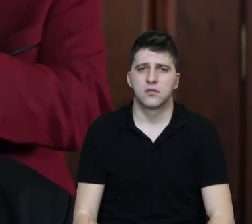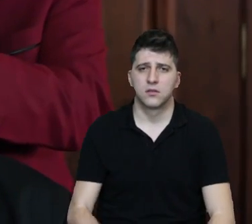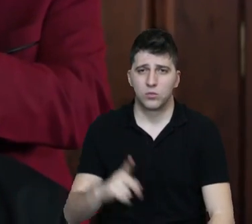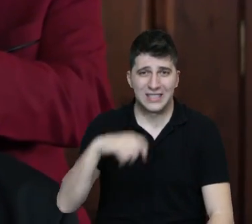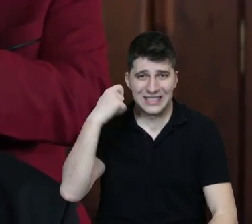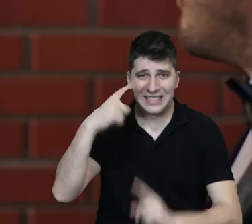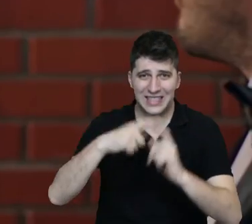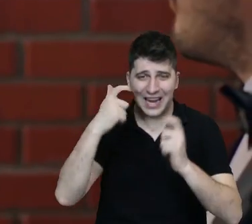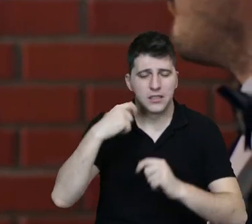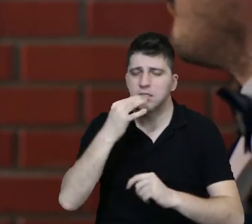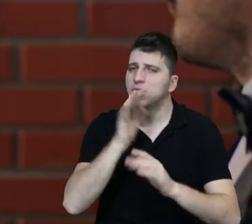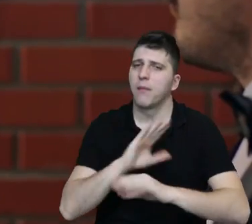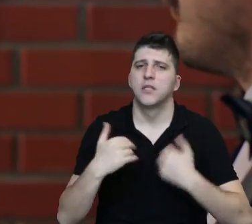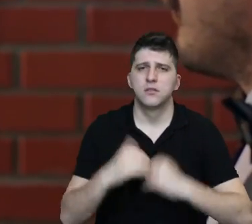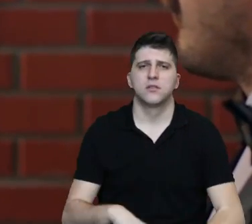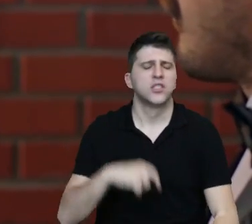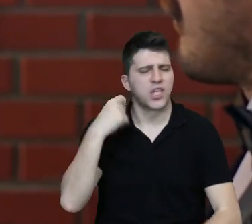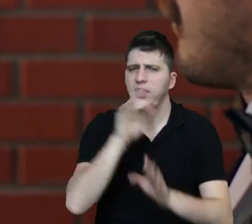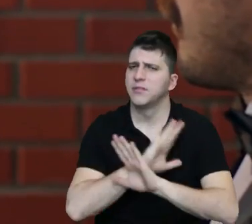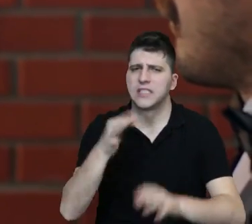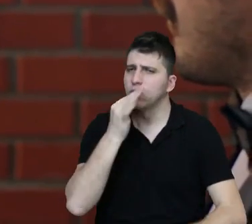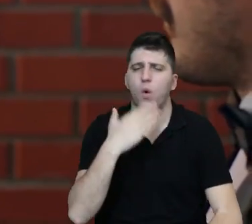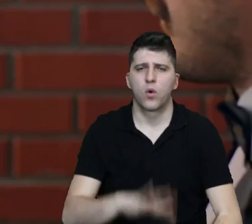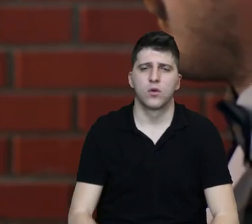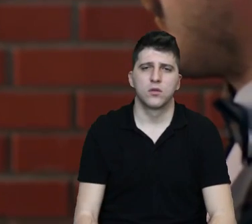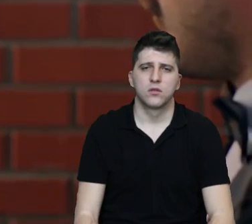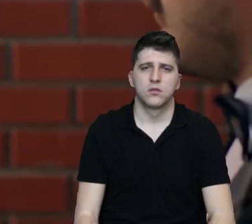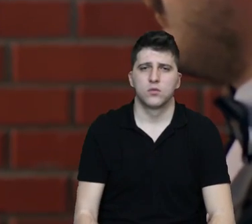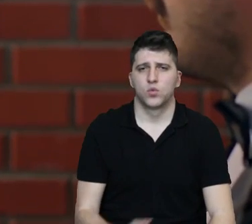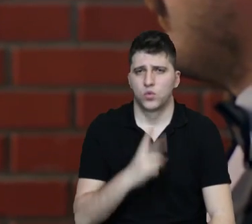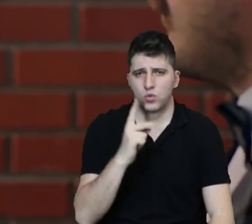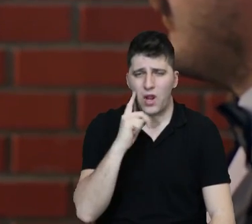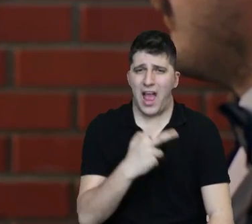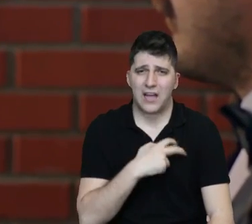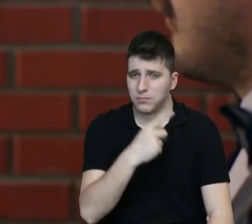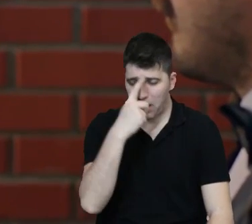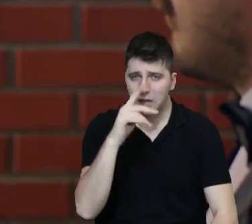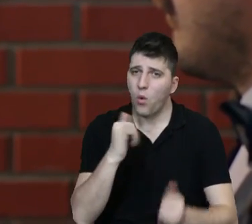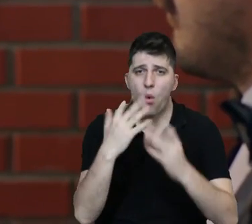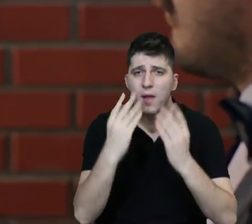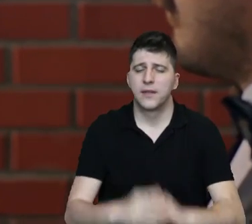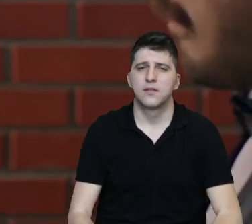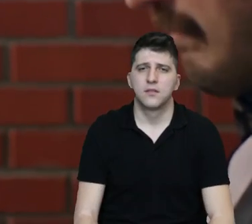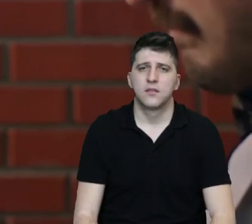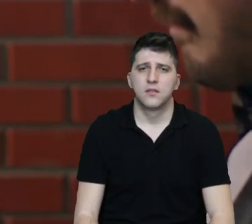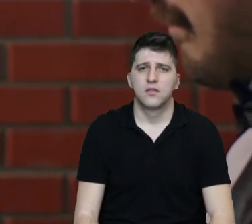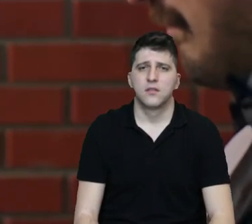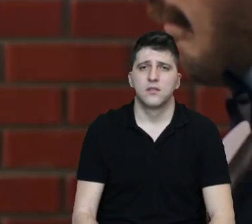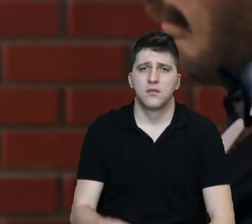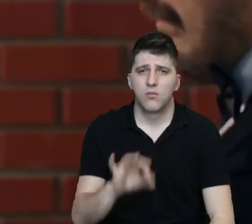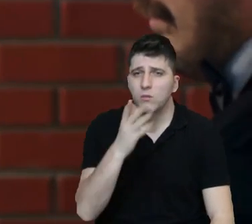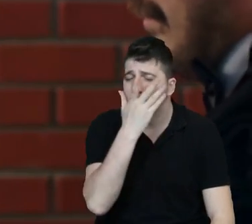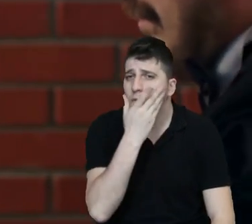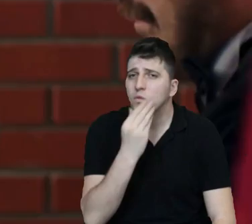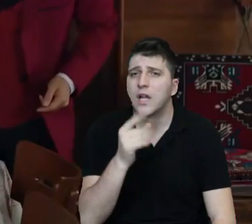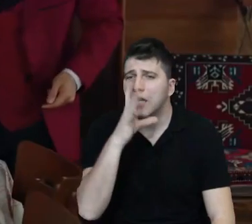Taraklı'da çektirmeyeceğiz. Çektirmeyeceğiz. Sonuçta Börte Çinem'i de oynatabilirler. Böyle bir güzelliği kim